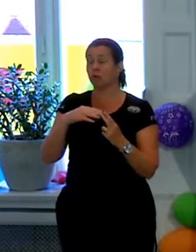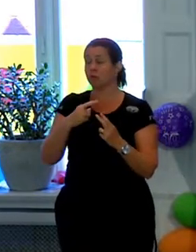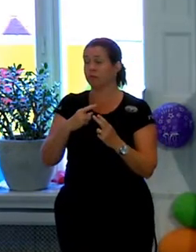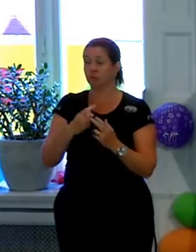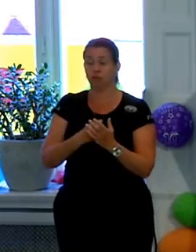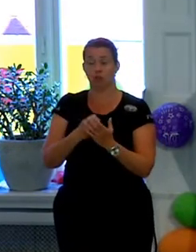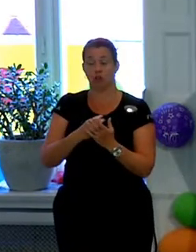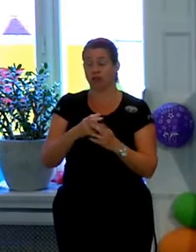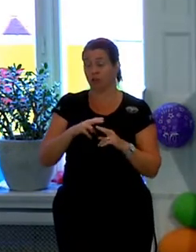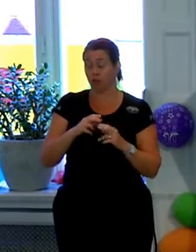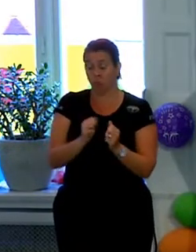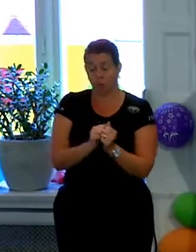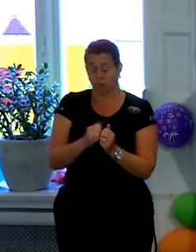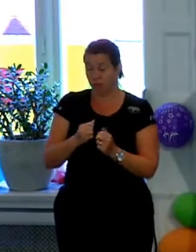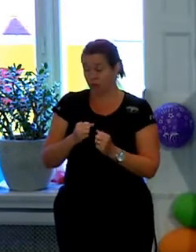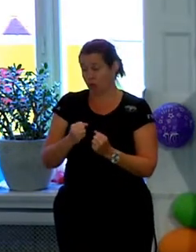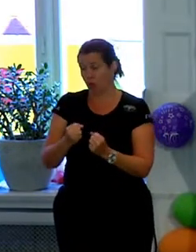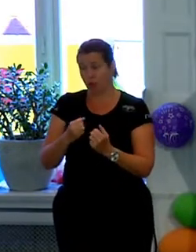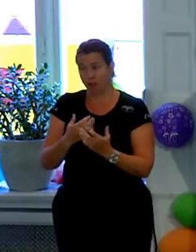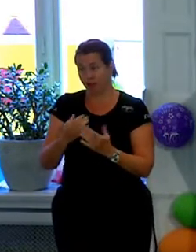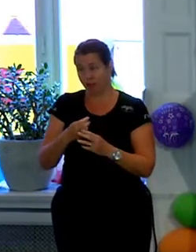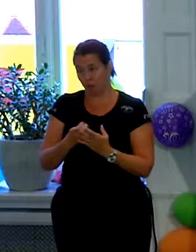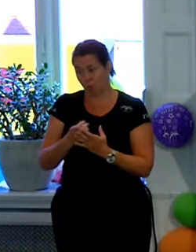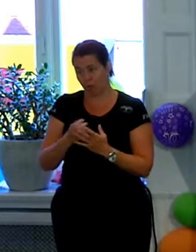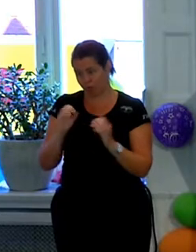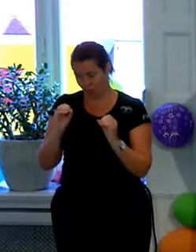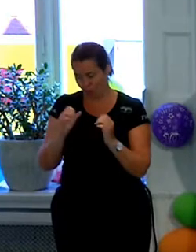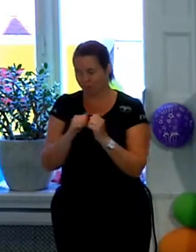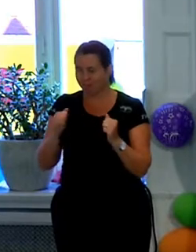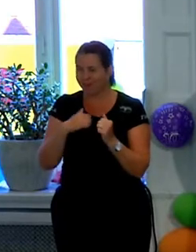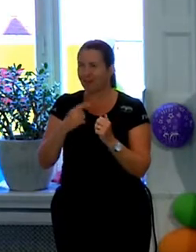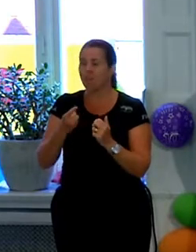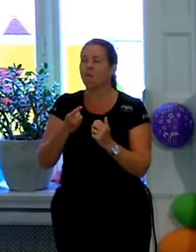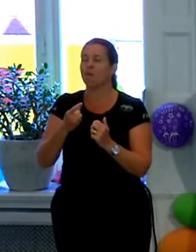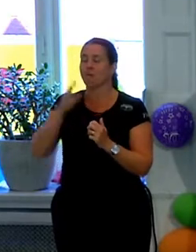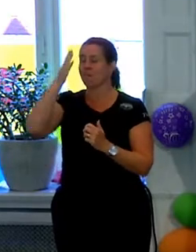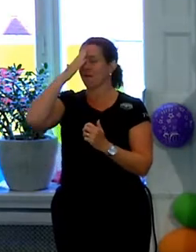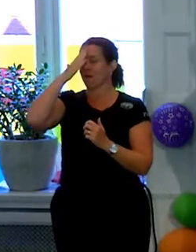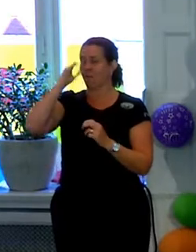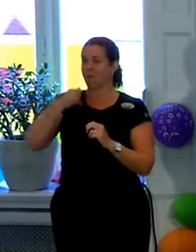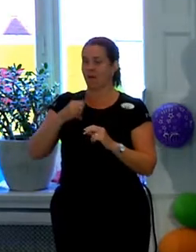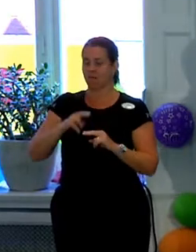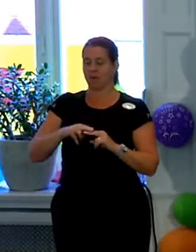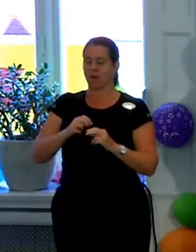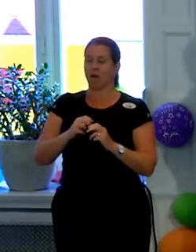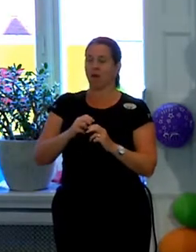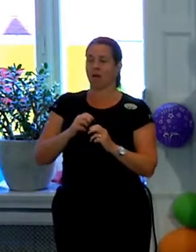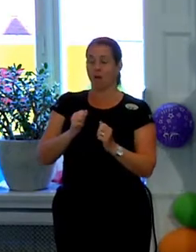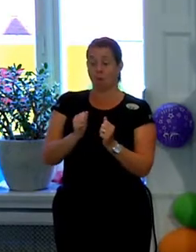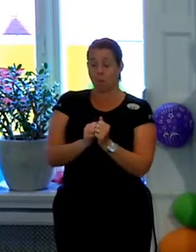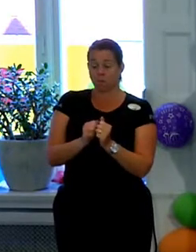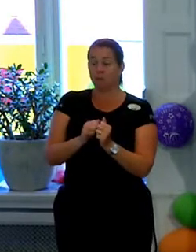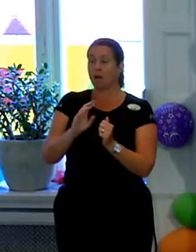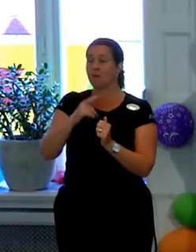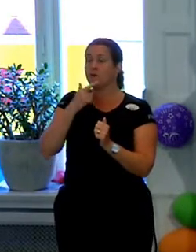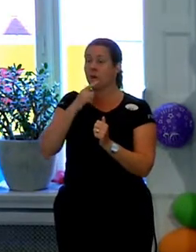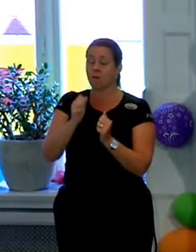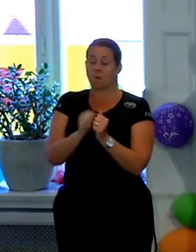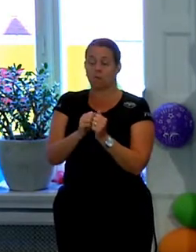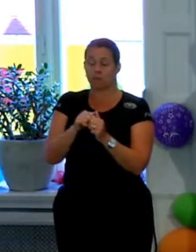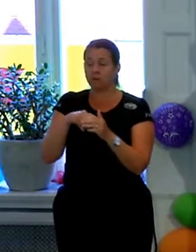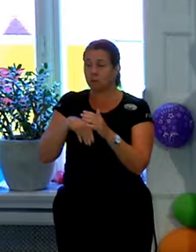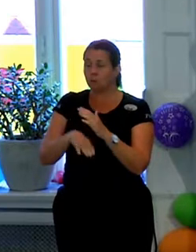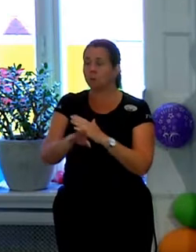kör inga tåg alls, men vi är ju väl medvetna om att lägger man godståg och framförallt farligt gods i en tunnel, alltså det